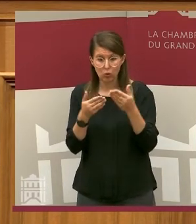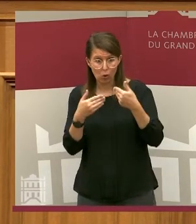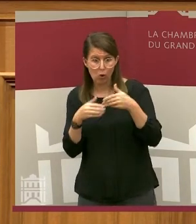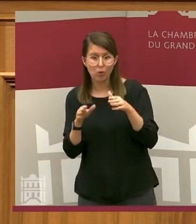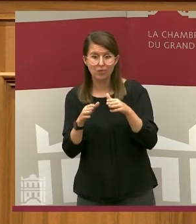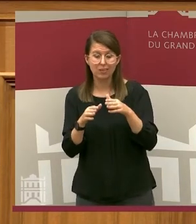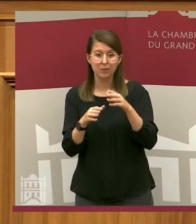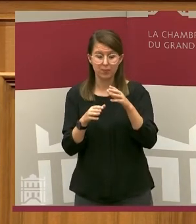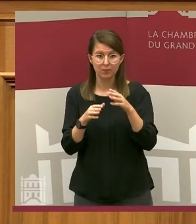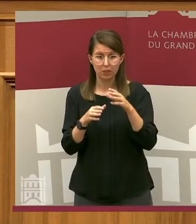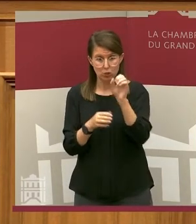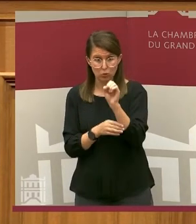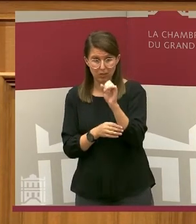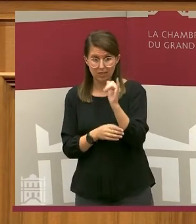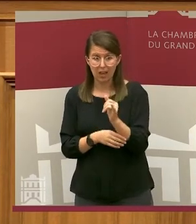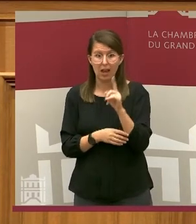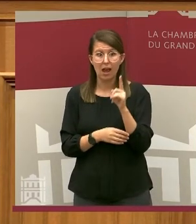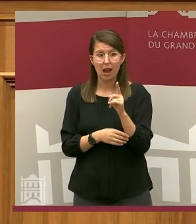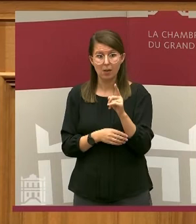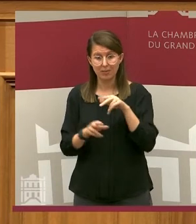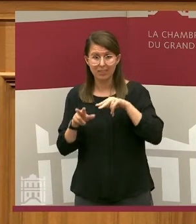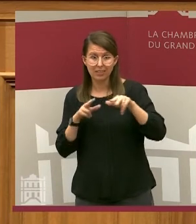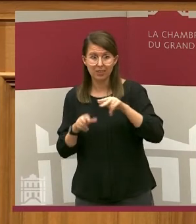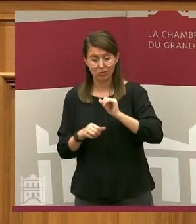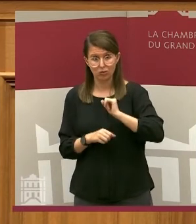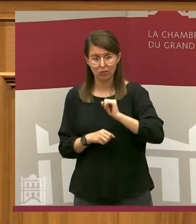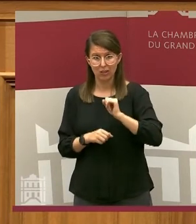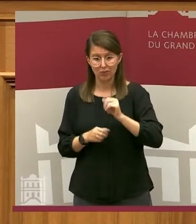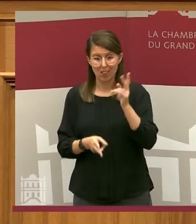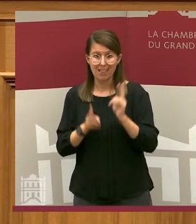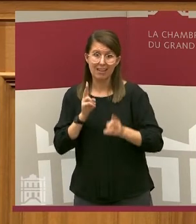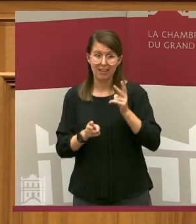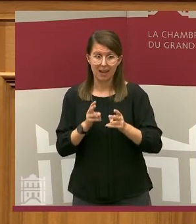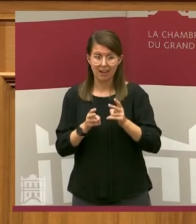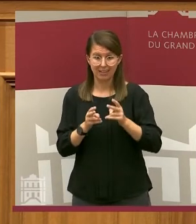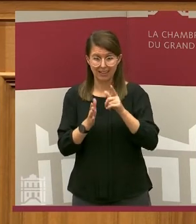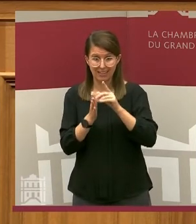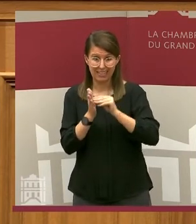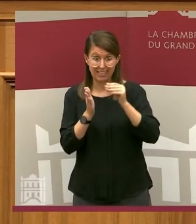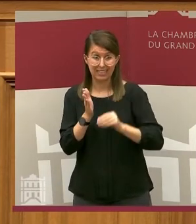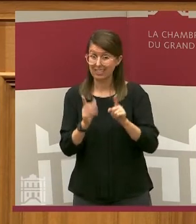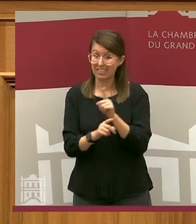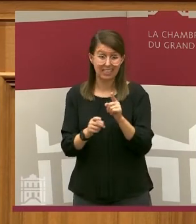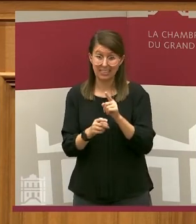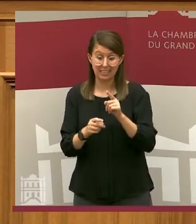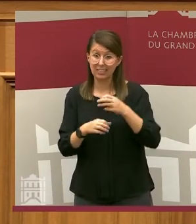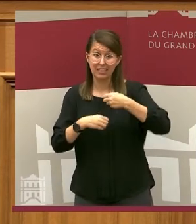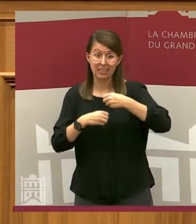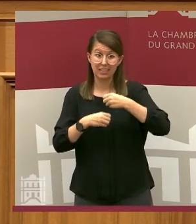das einfach am Bruch von legalen Lizenzen nicht proper deklariert. Sondern sich